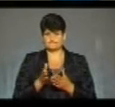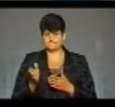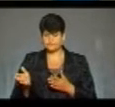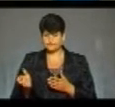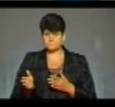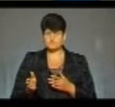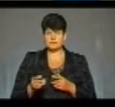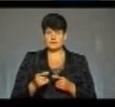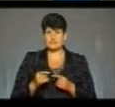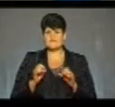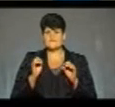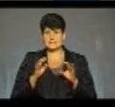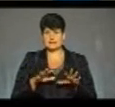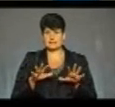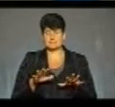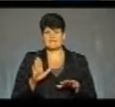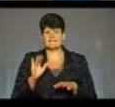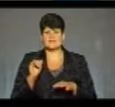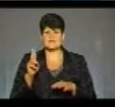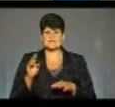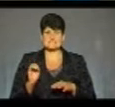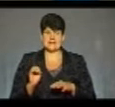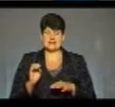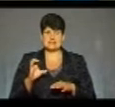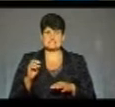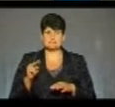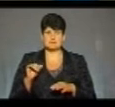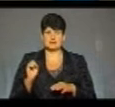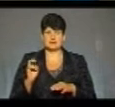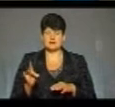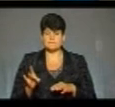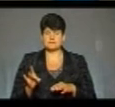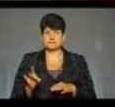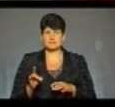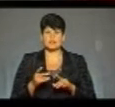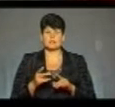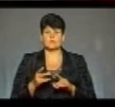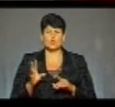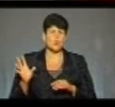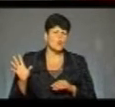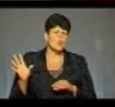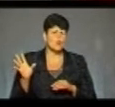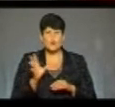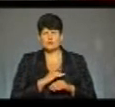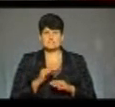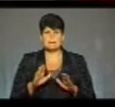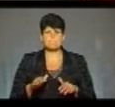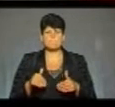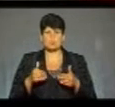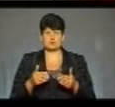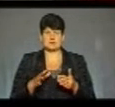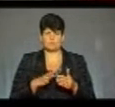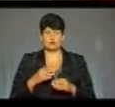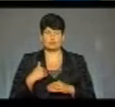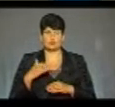По-перше, віддали посаду віце-спікера. Раз. Друге, усі без винятку пропозиції були